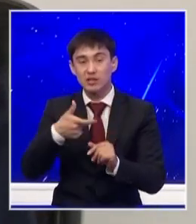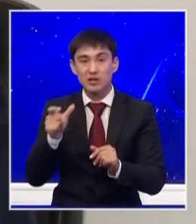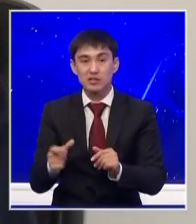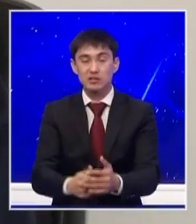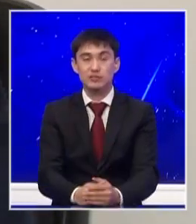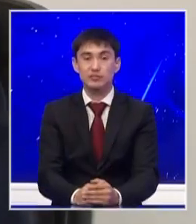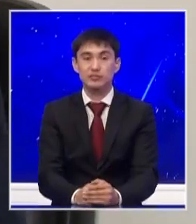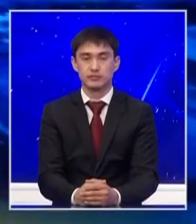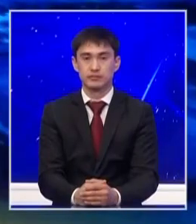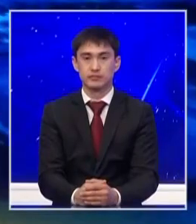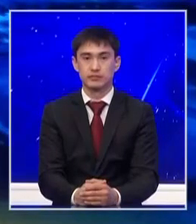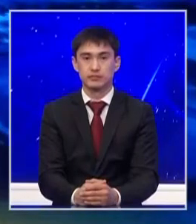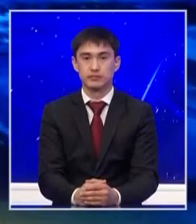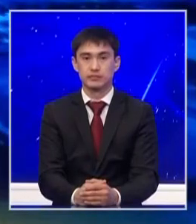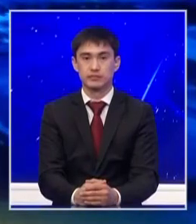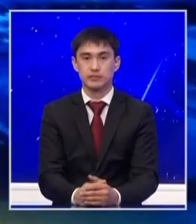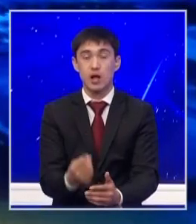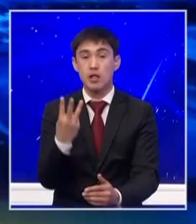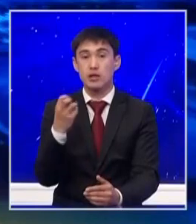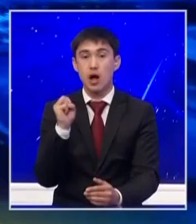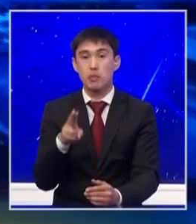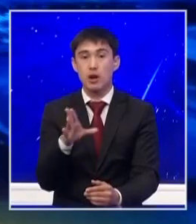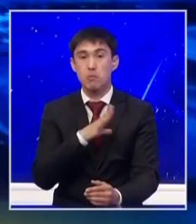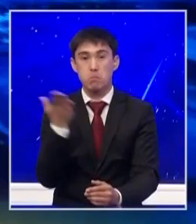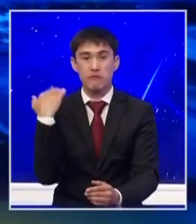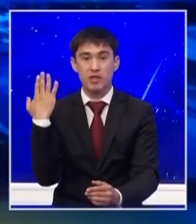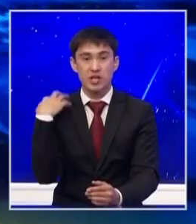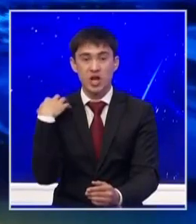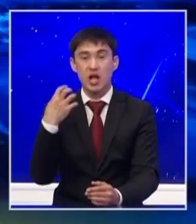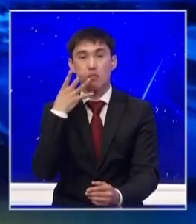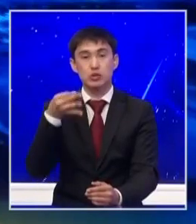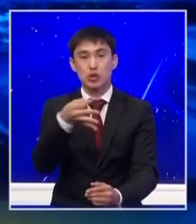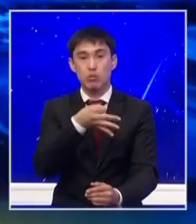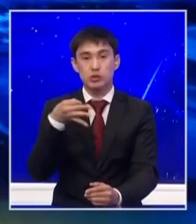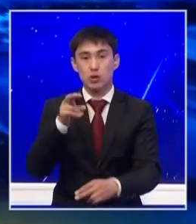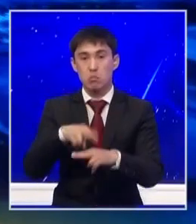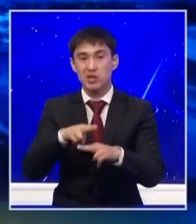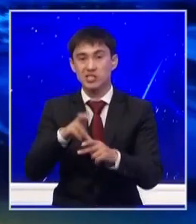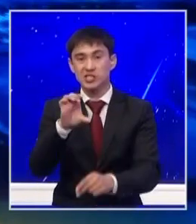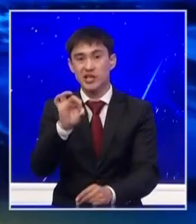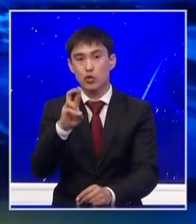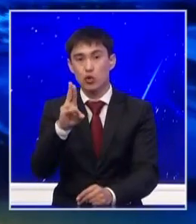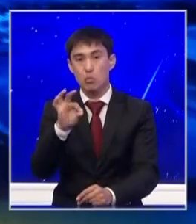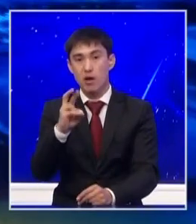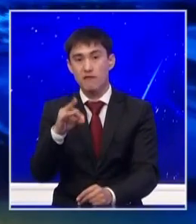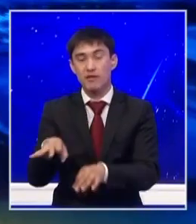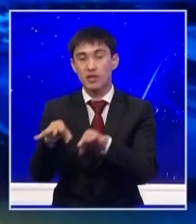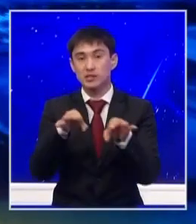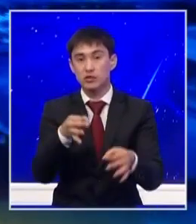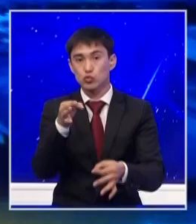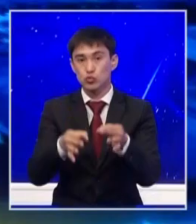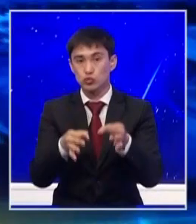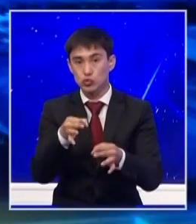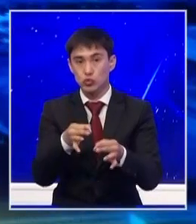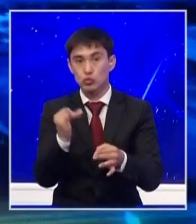граждан 3 апреля бывшего начальника Алматинской областной полиции серии как кудибаева доставят